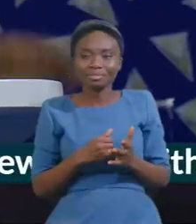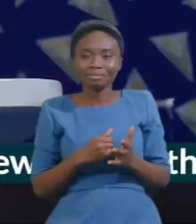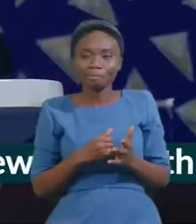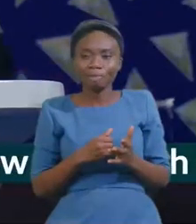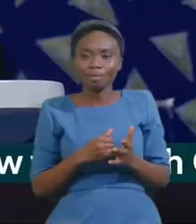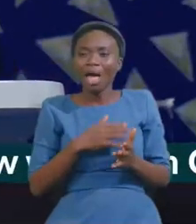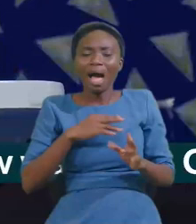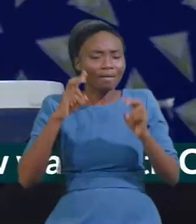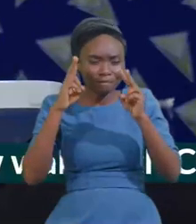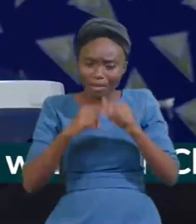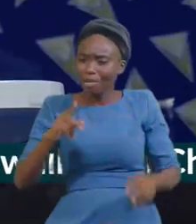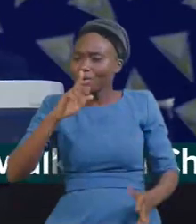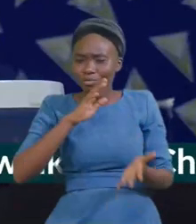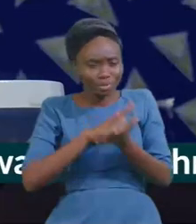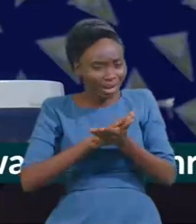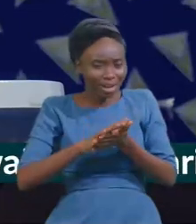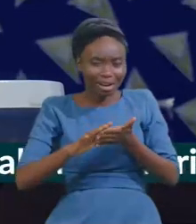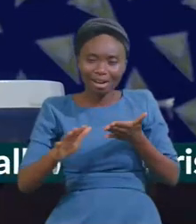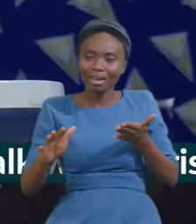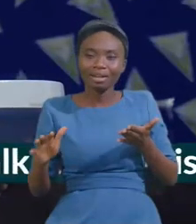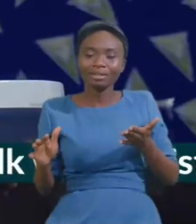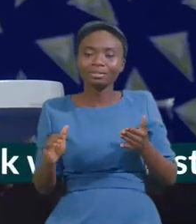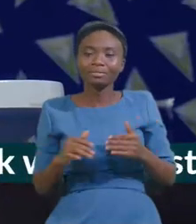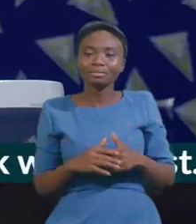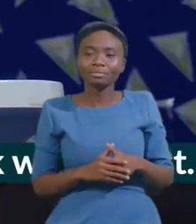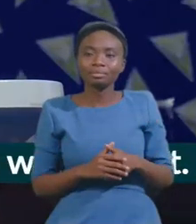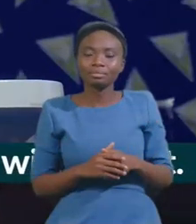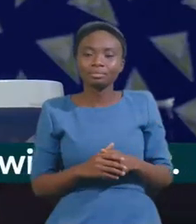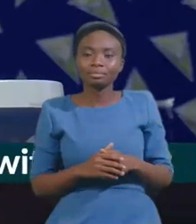very clear. Parce que cette fois, ce sera très clair.